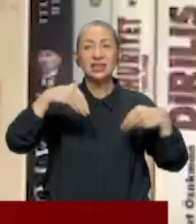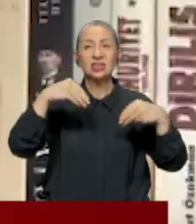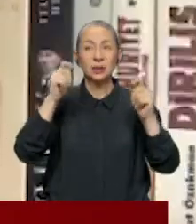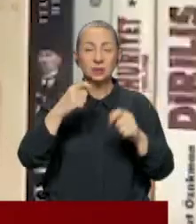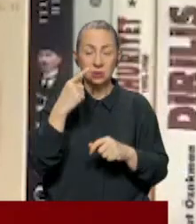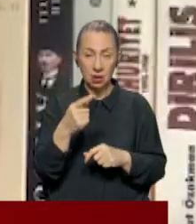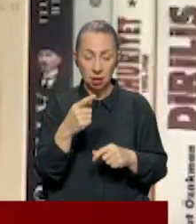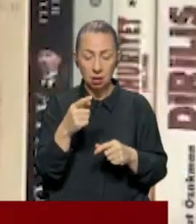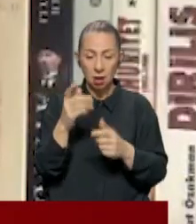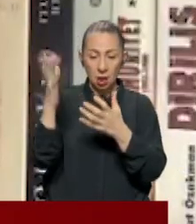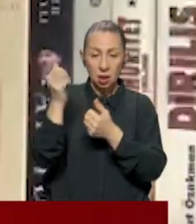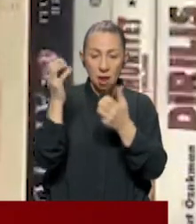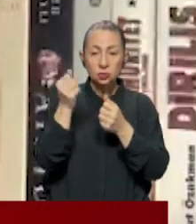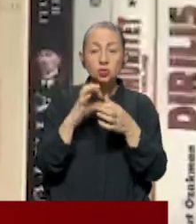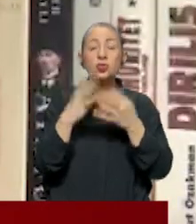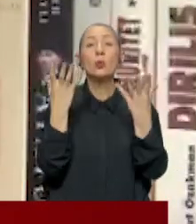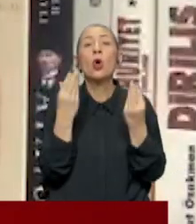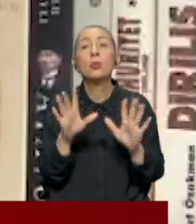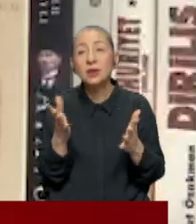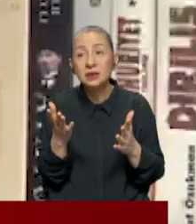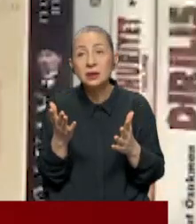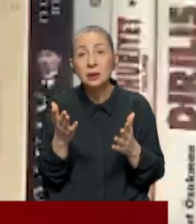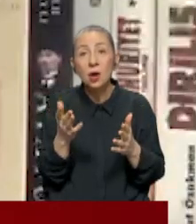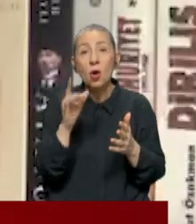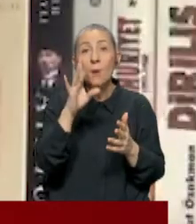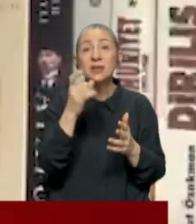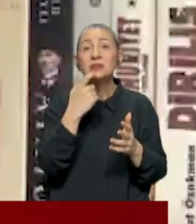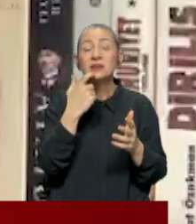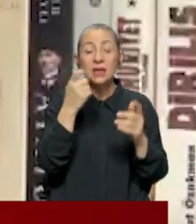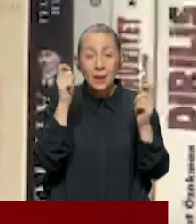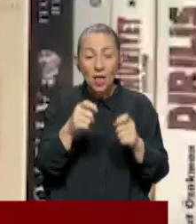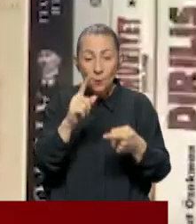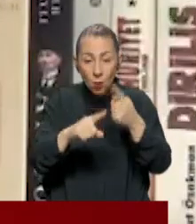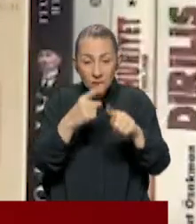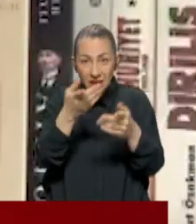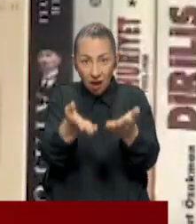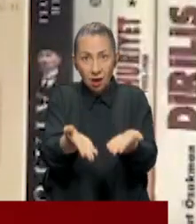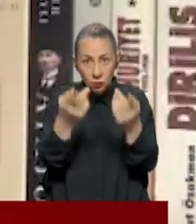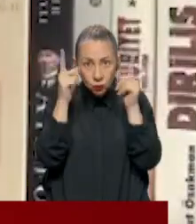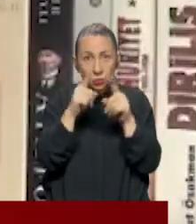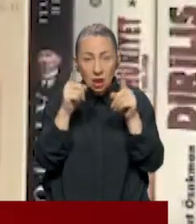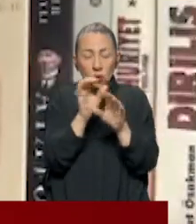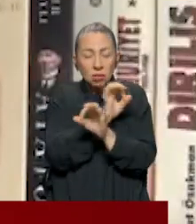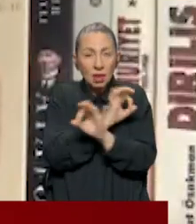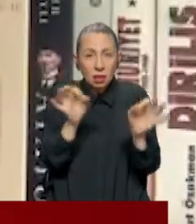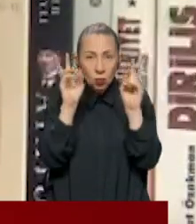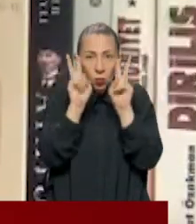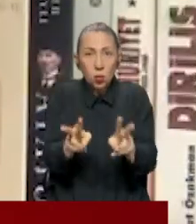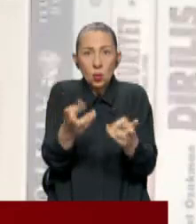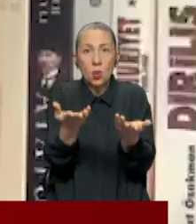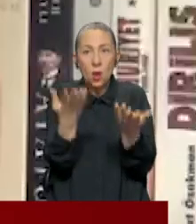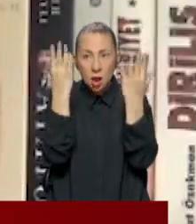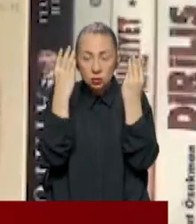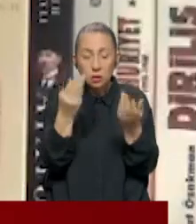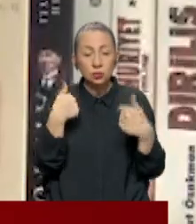dedi. İthalatın çözüm olmadığı zaten 15 yıldır uygulanan politikalarda çok net olarak ortaya